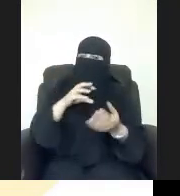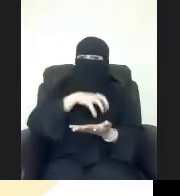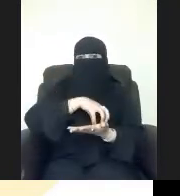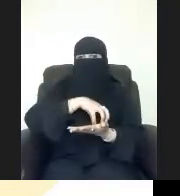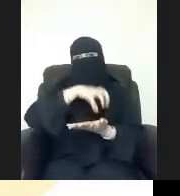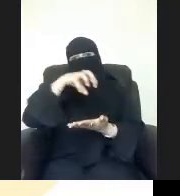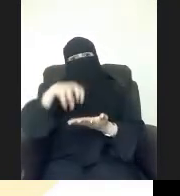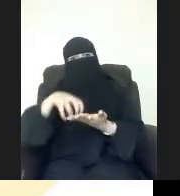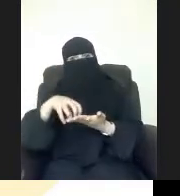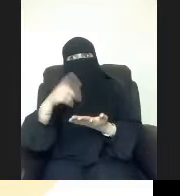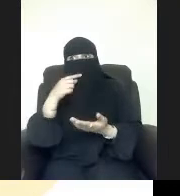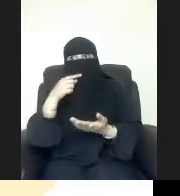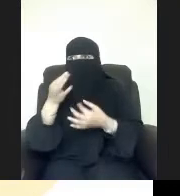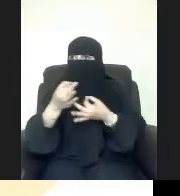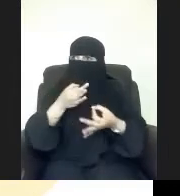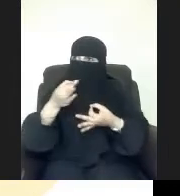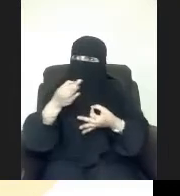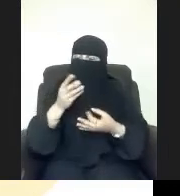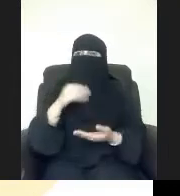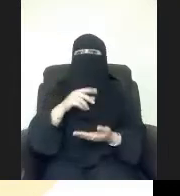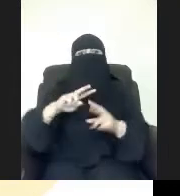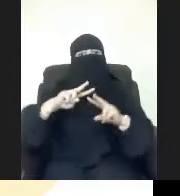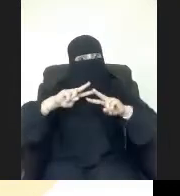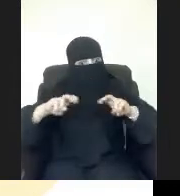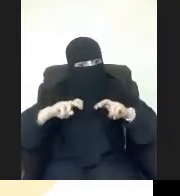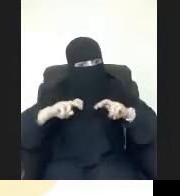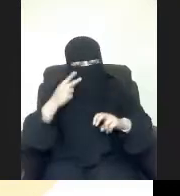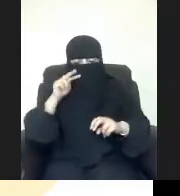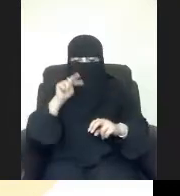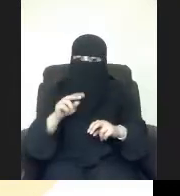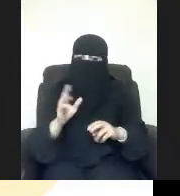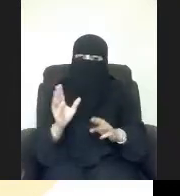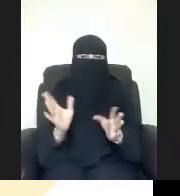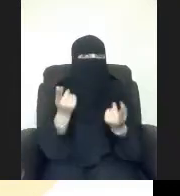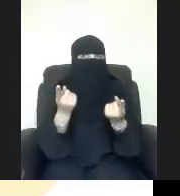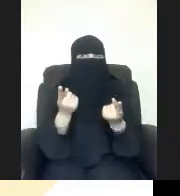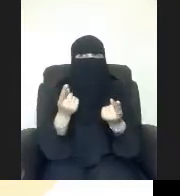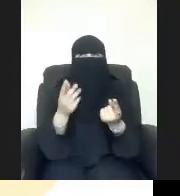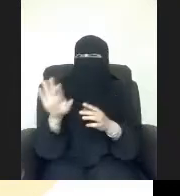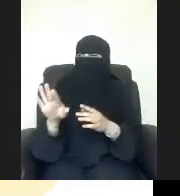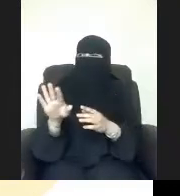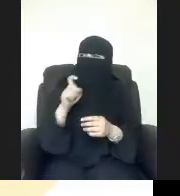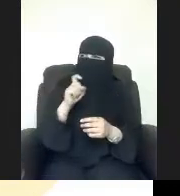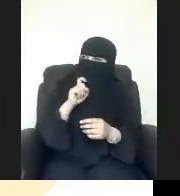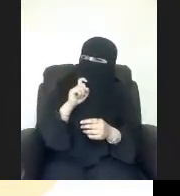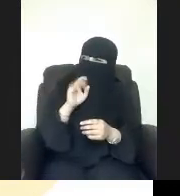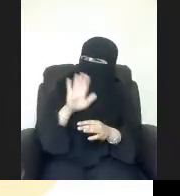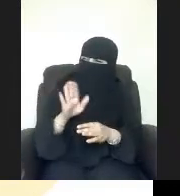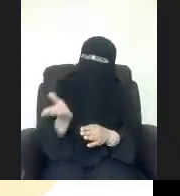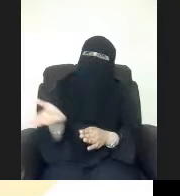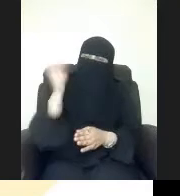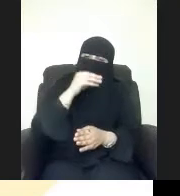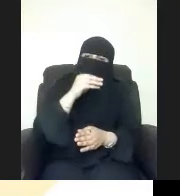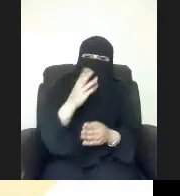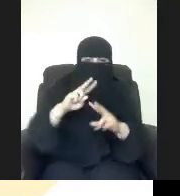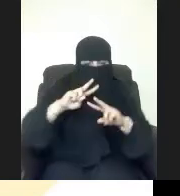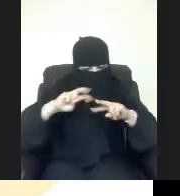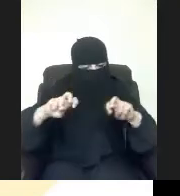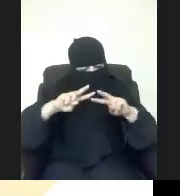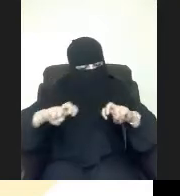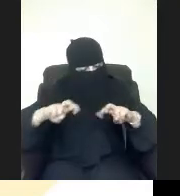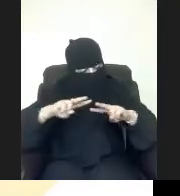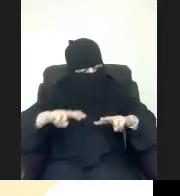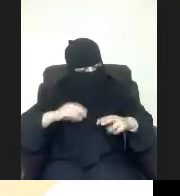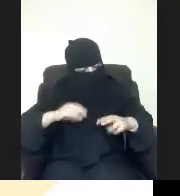باحث، فنجد أنه قد يدخل على يبحث عن معلومة أكثر من التي أعطيت له، يستطيع من